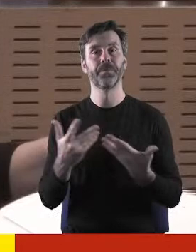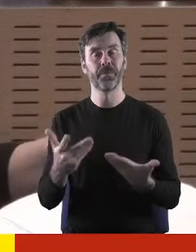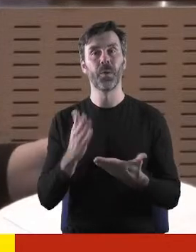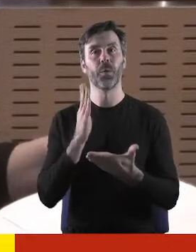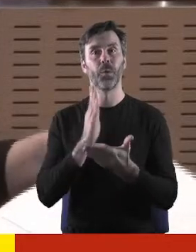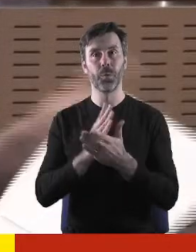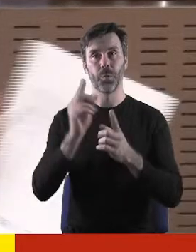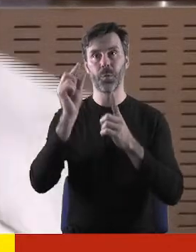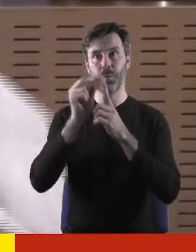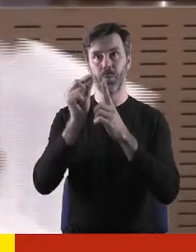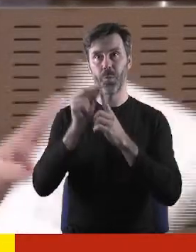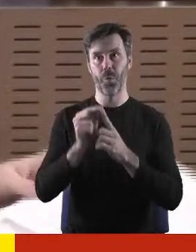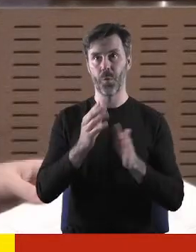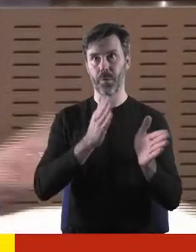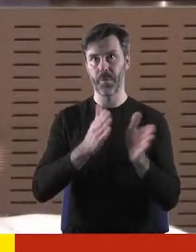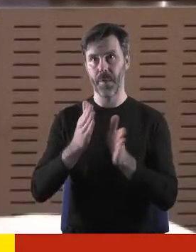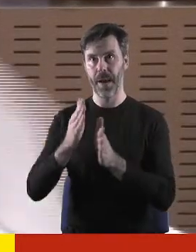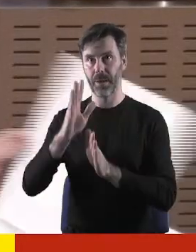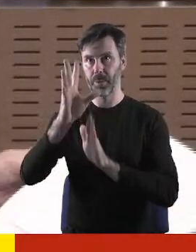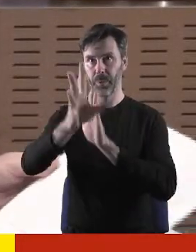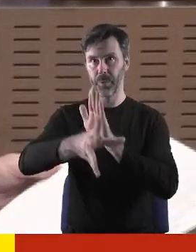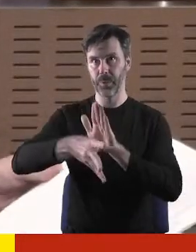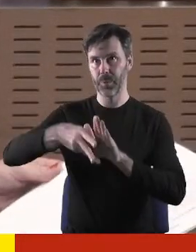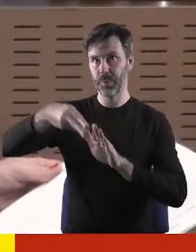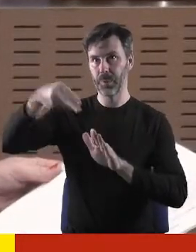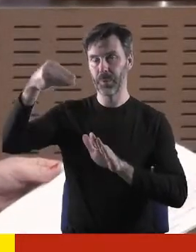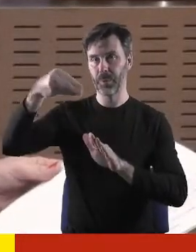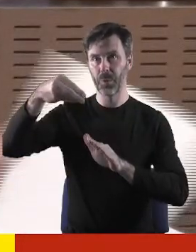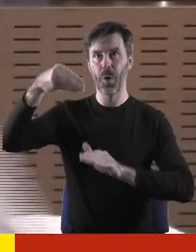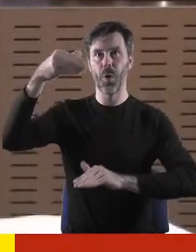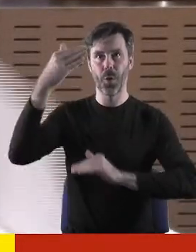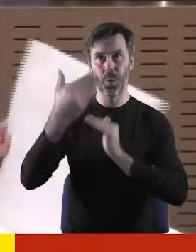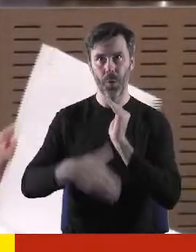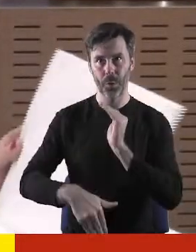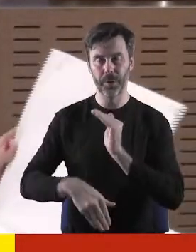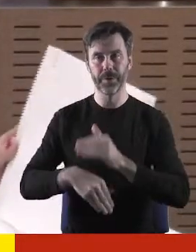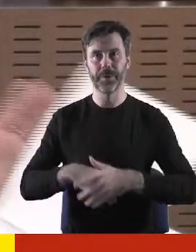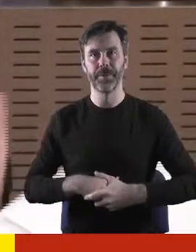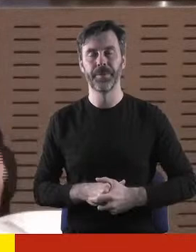wyczerpaliśmy dzisiejszy porządek obrad.